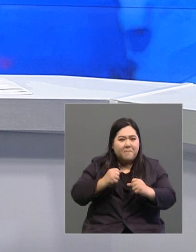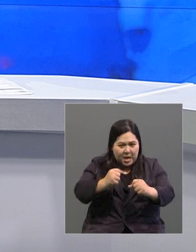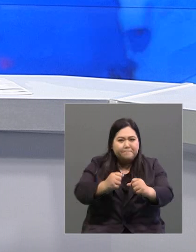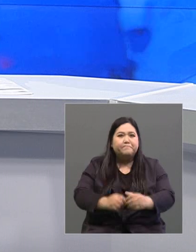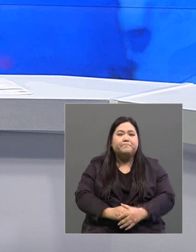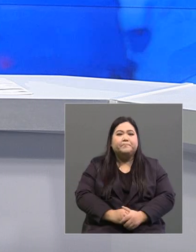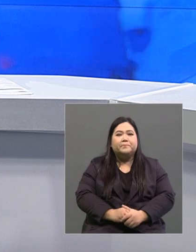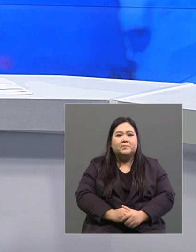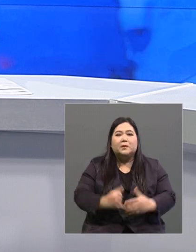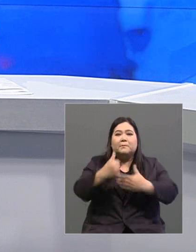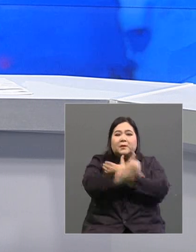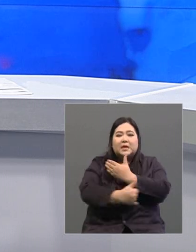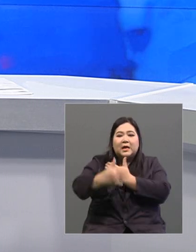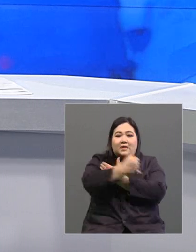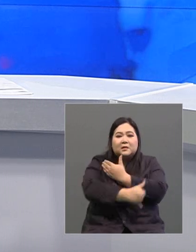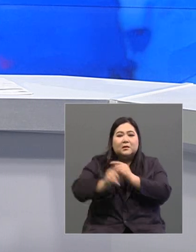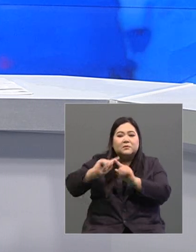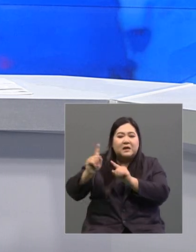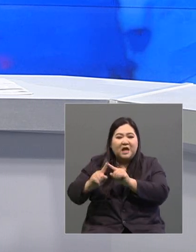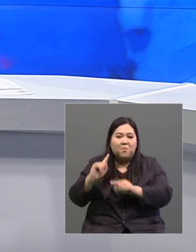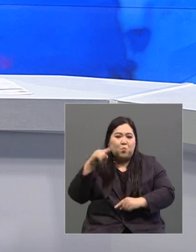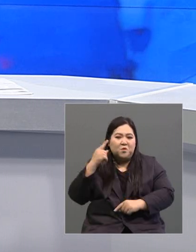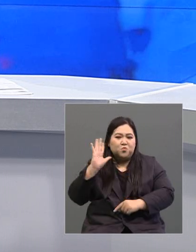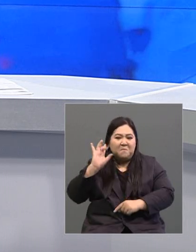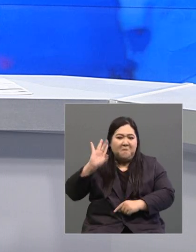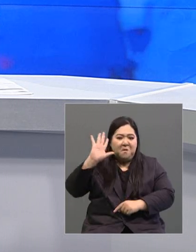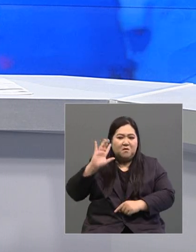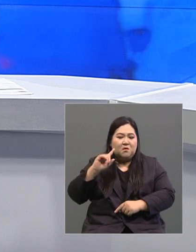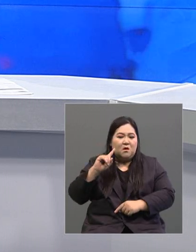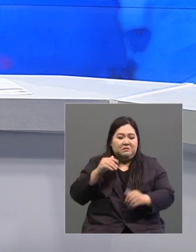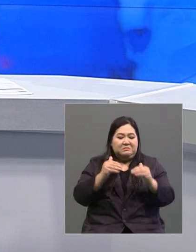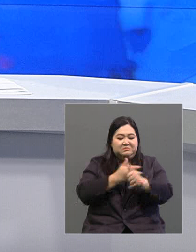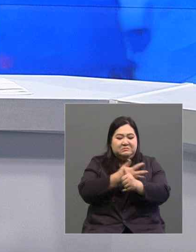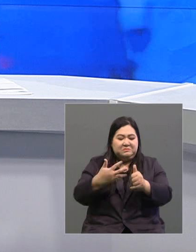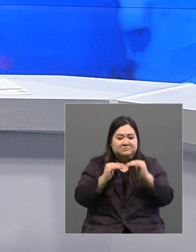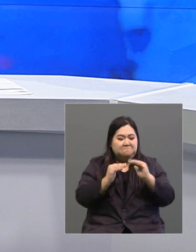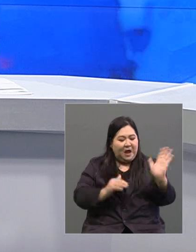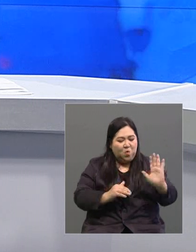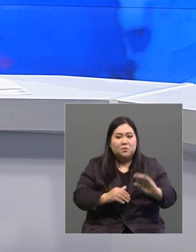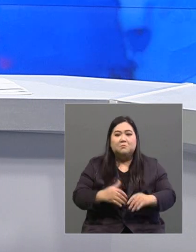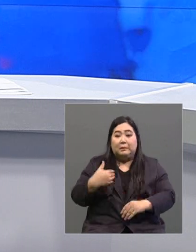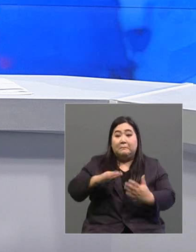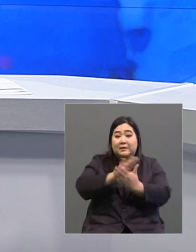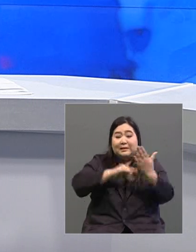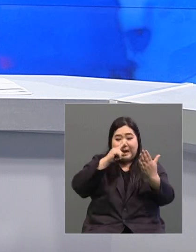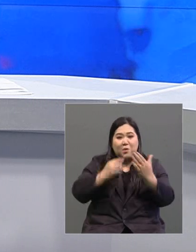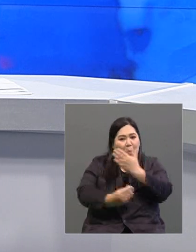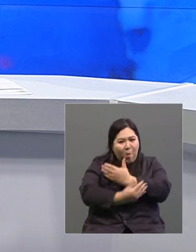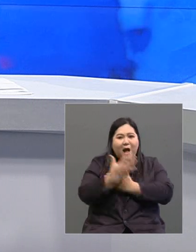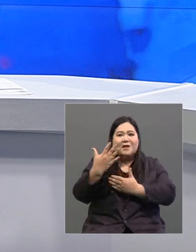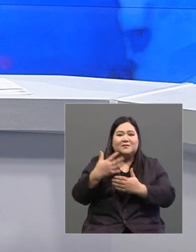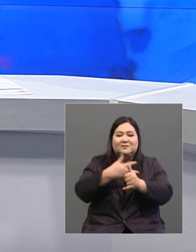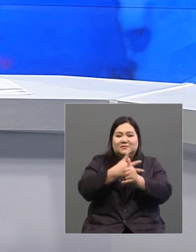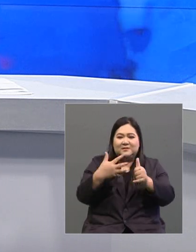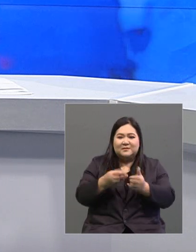หลายประเทศเนี่ยเขายังมีการอนุรักษ์นิยมกันอยู่ยังไม่ได้ผ่านยังไม่ได้เสรีอย่างบ้านเรานะครับแต่ว่าเมื่อวานนี้ก็